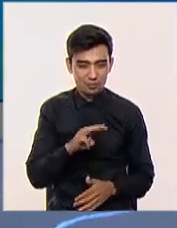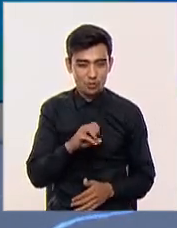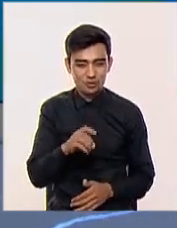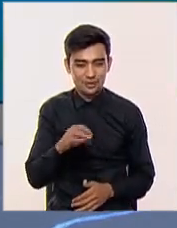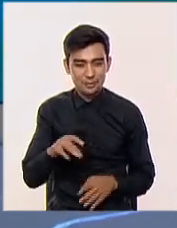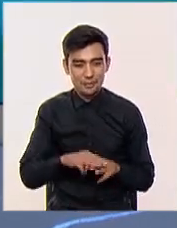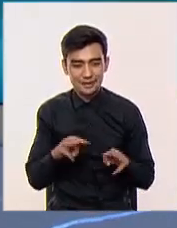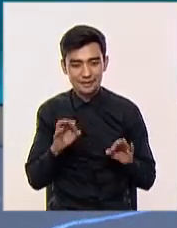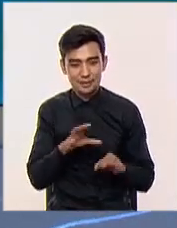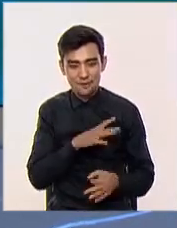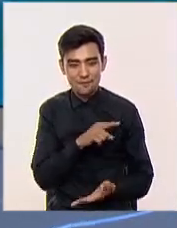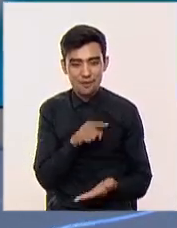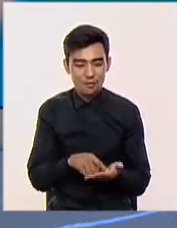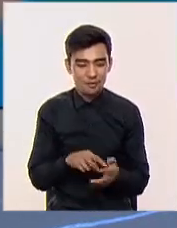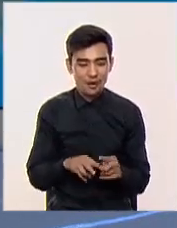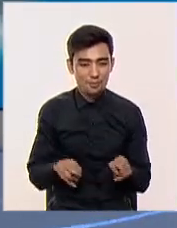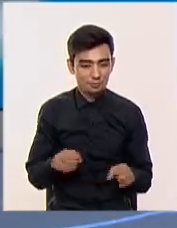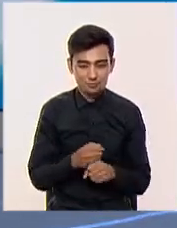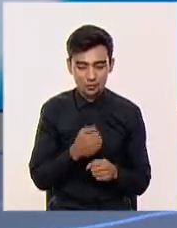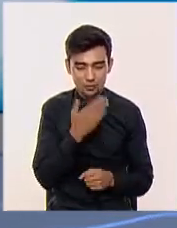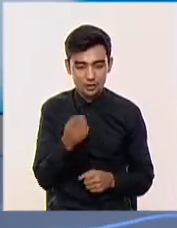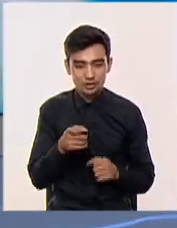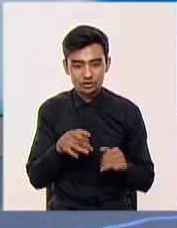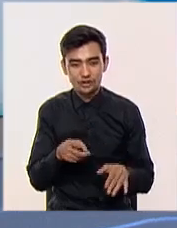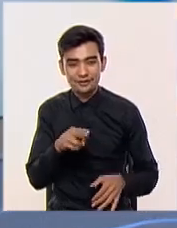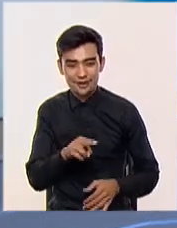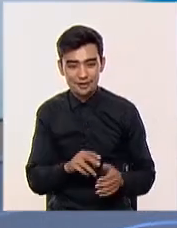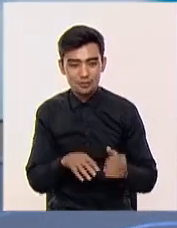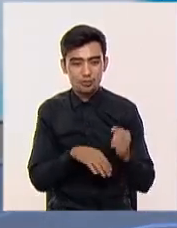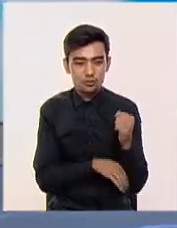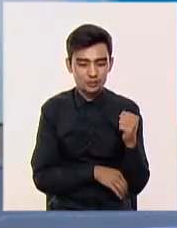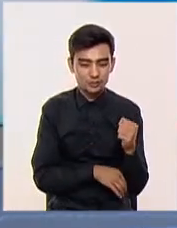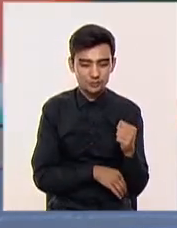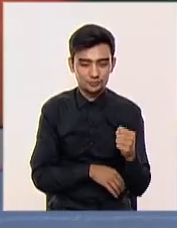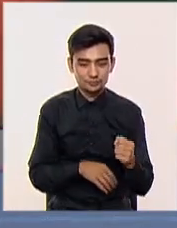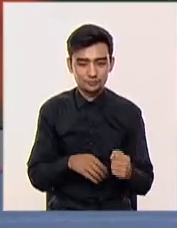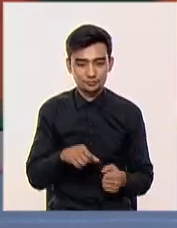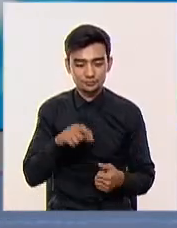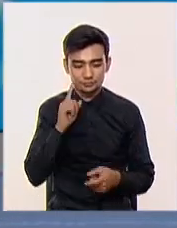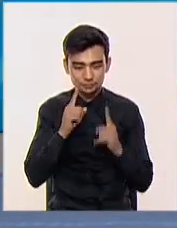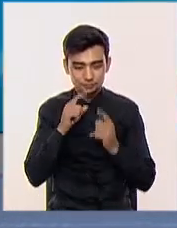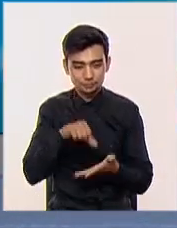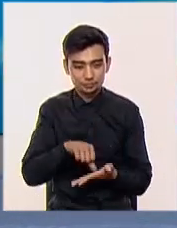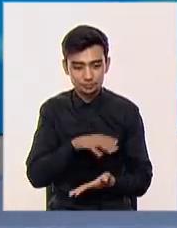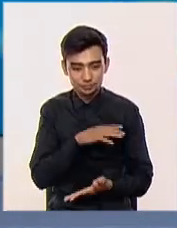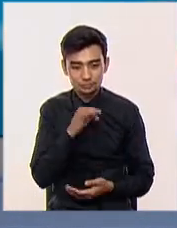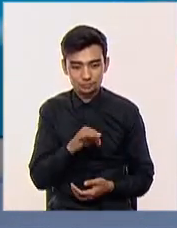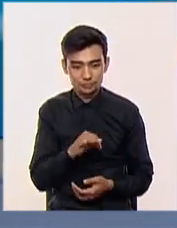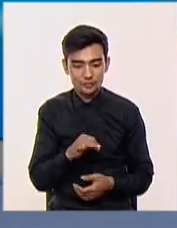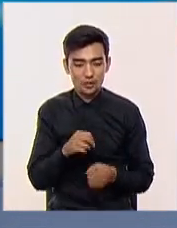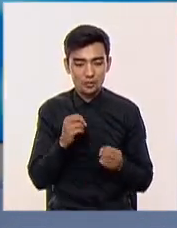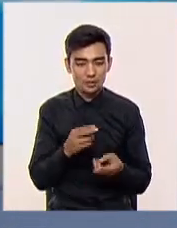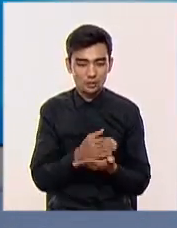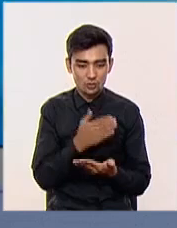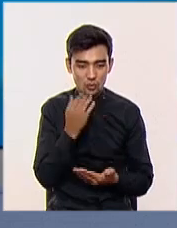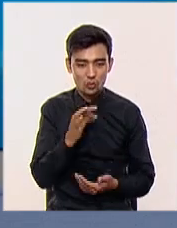что вопрос так не стоит. Такое решение было принято после внеочередного заседания Совета коллективной